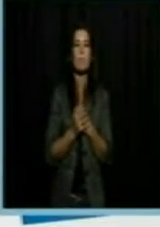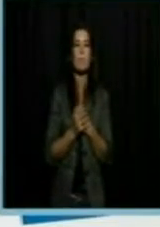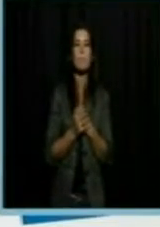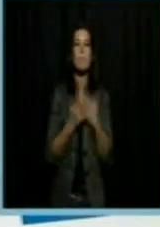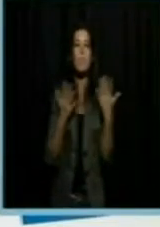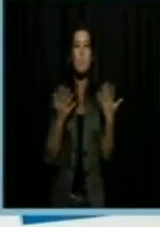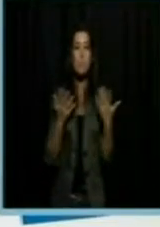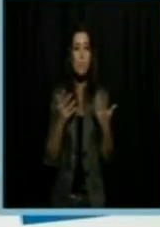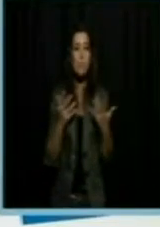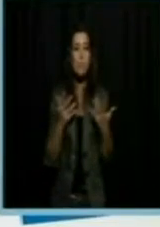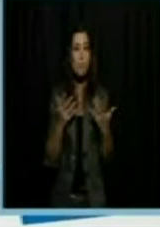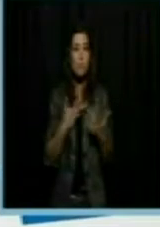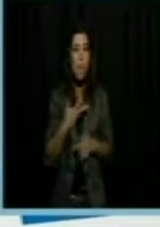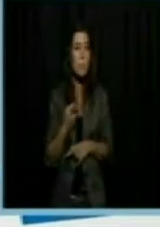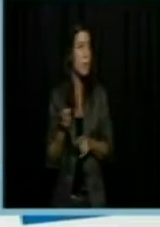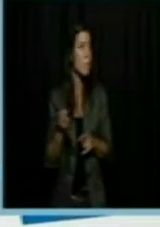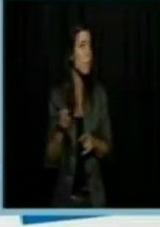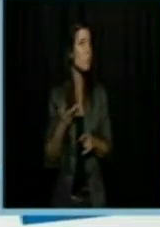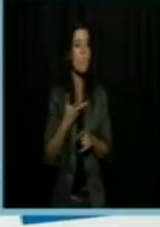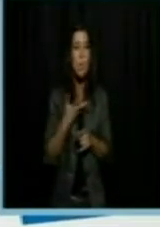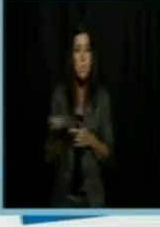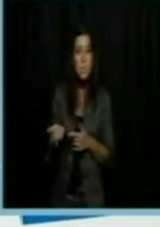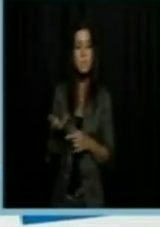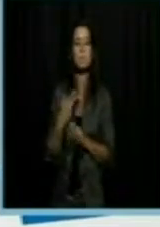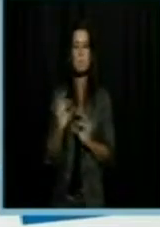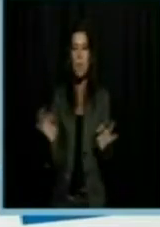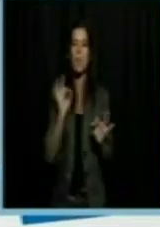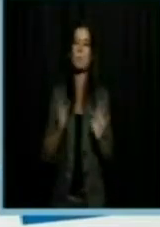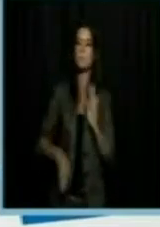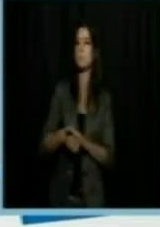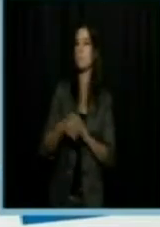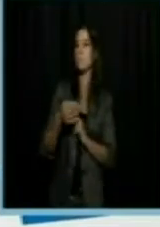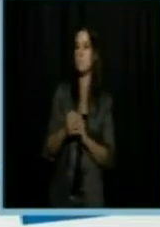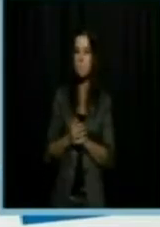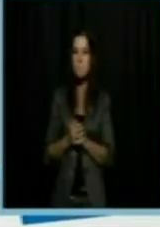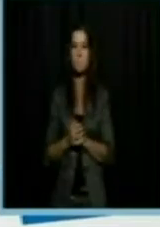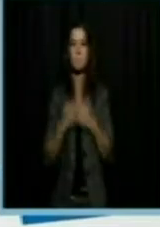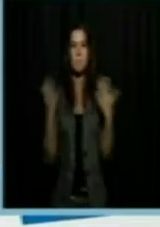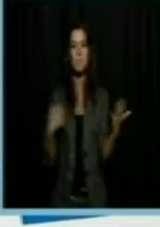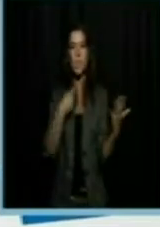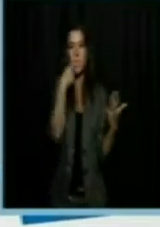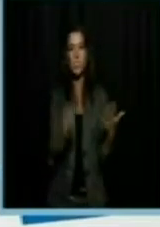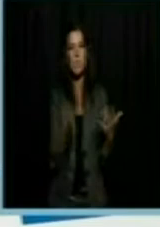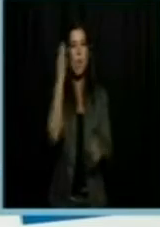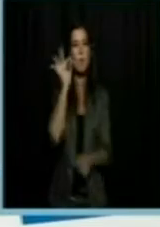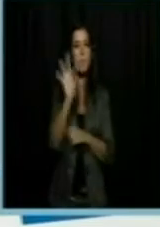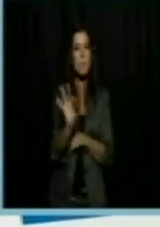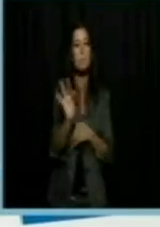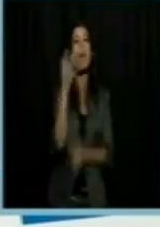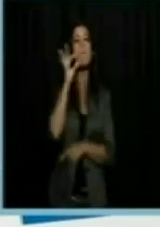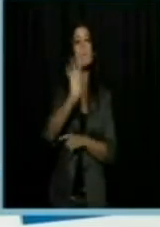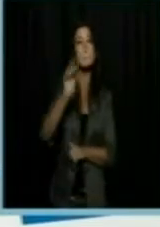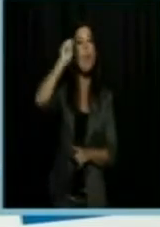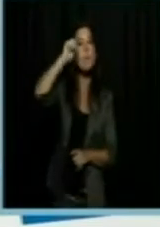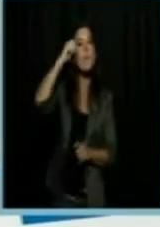Ce l'abbiamo? Ce l'avete? Ok. Allora, partiamo. Dicevo l'obiettivo. L'obiettivo è sconfiggere la